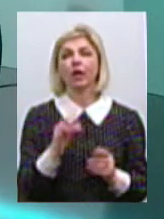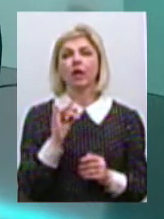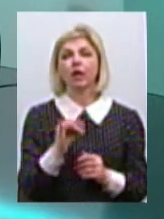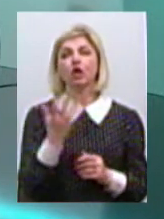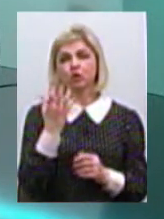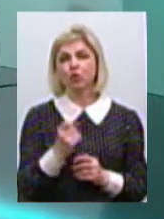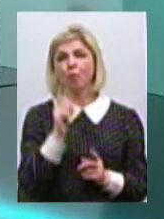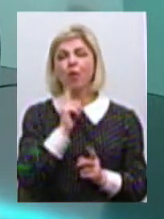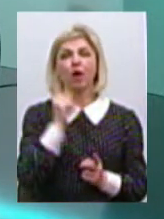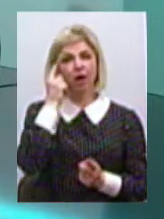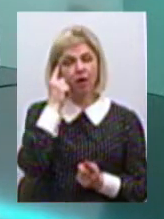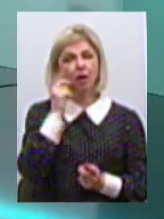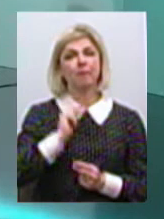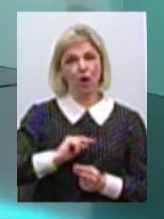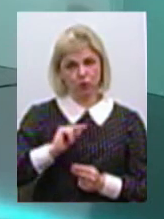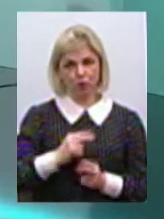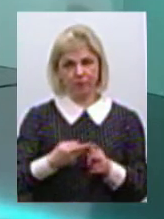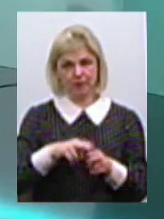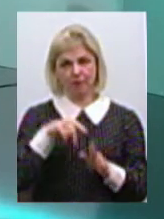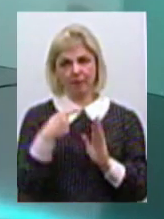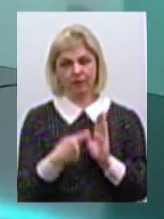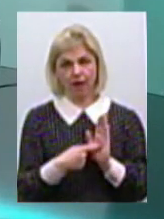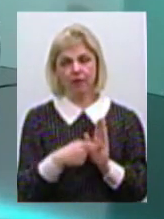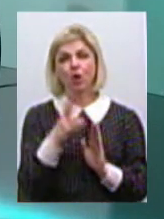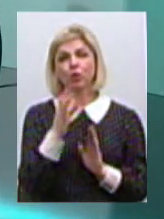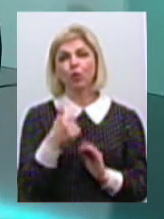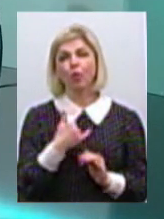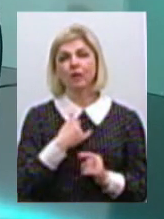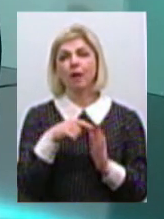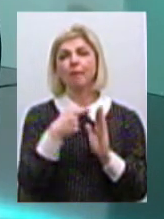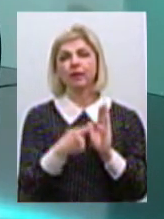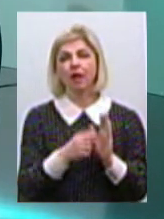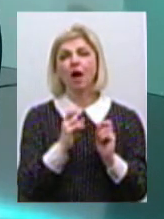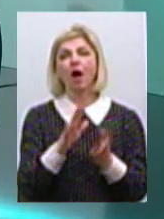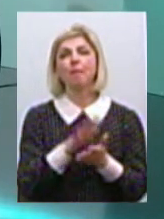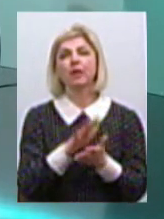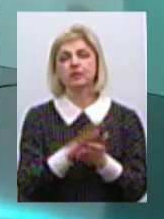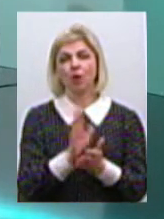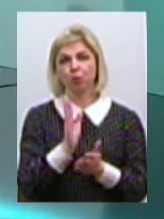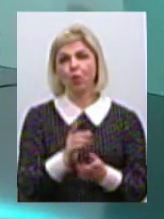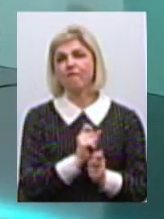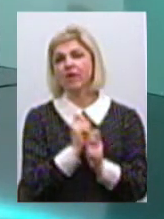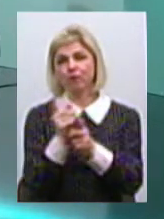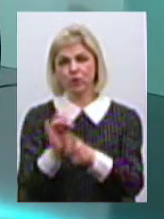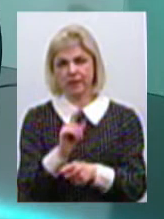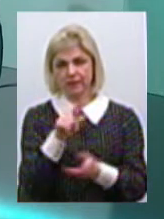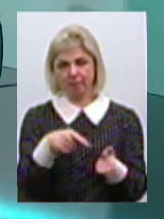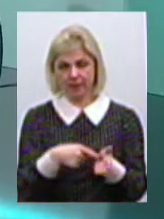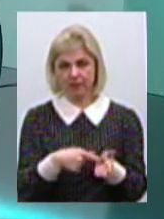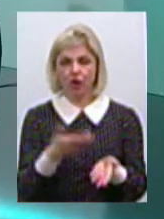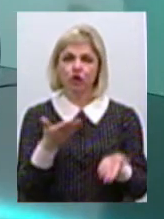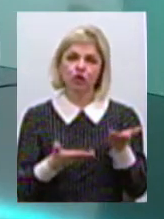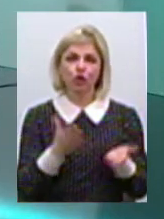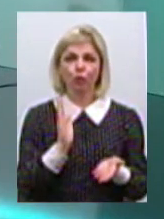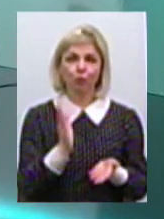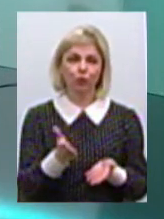процесі, ще працюємо над цим питанням, але знову ж таки, у мене питання, як буде сміття вивозитись з міста. Чи ми будемо,